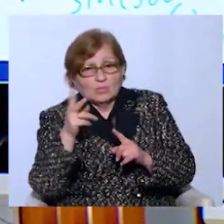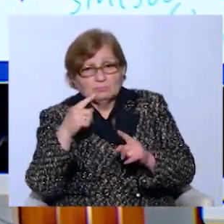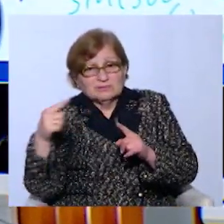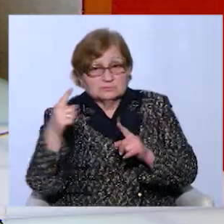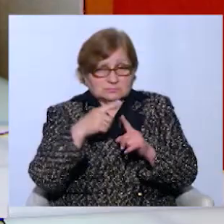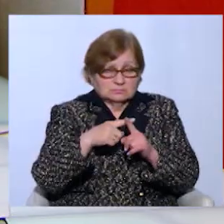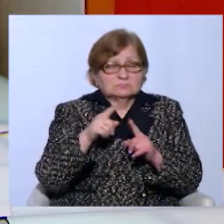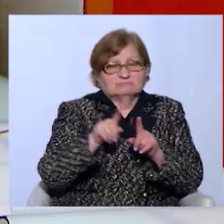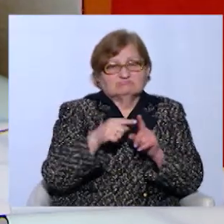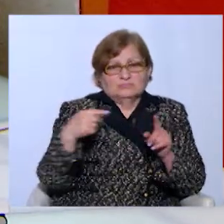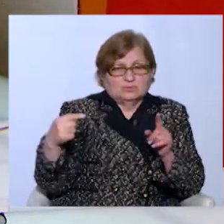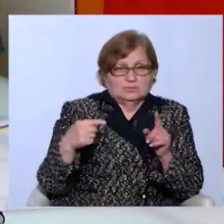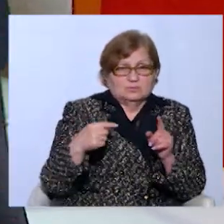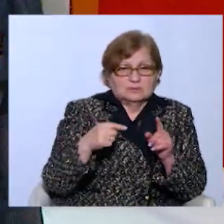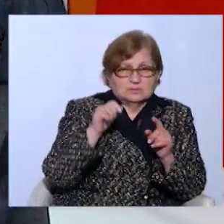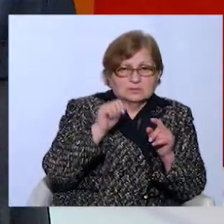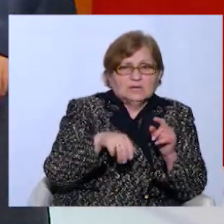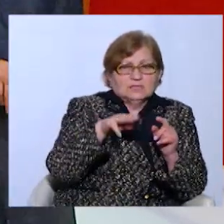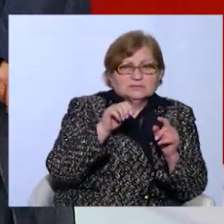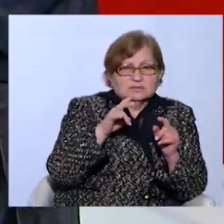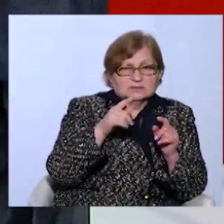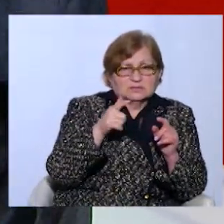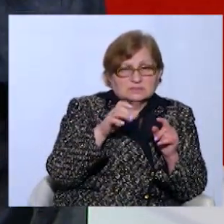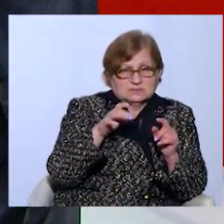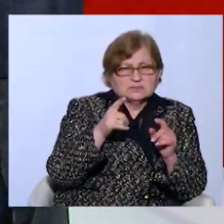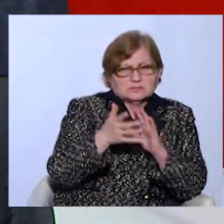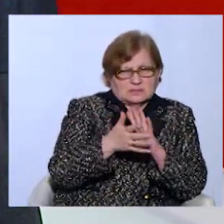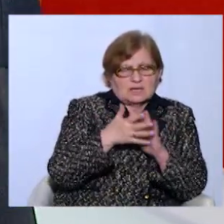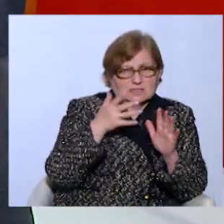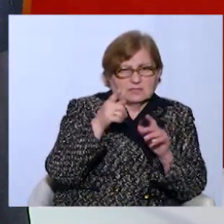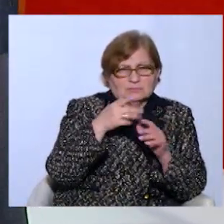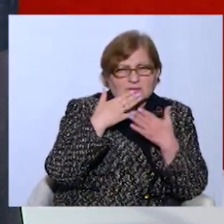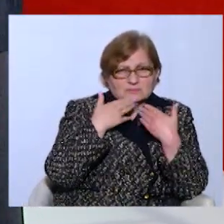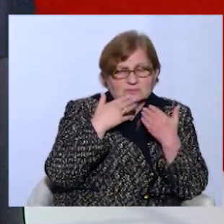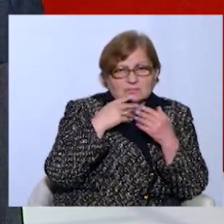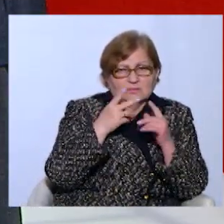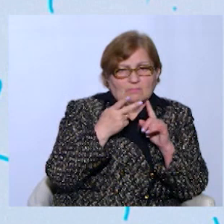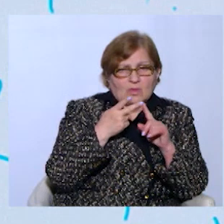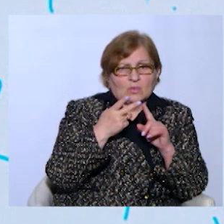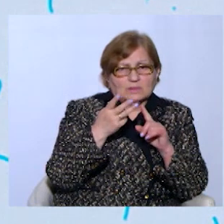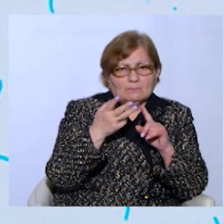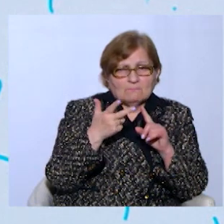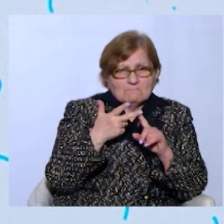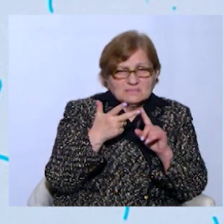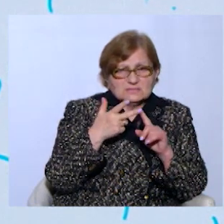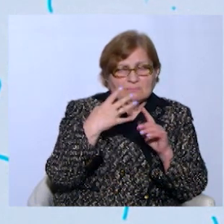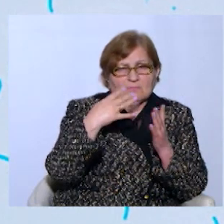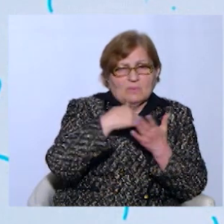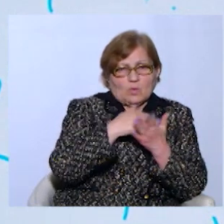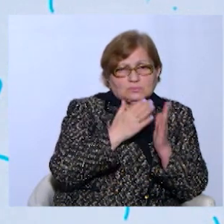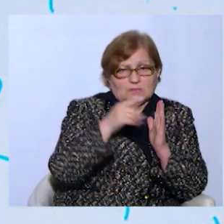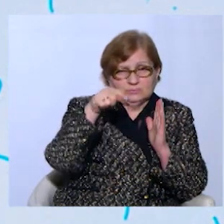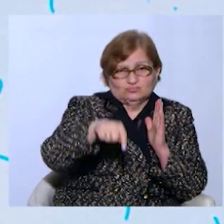შესაბამისად ტანგენსის ცნებაც შეიძლება ადვილად განზოგადდეს მეორე, მესამე და მეოთხე მეოთხედისთვის.